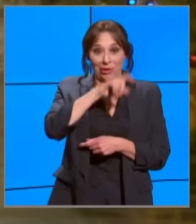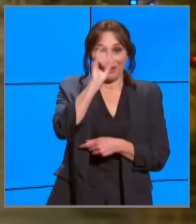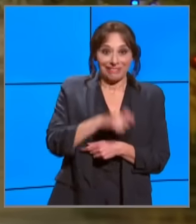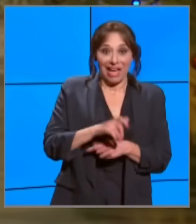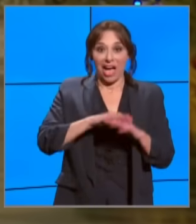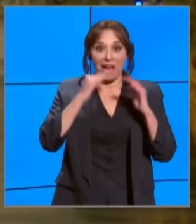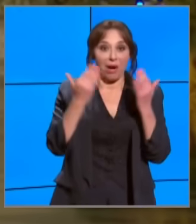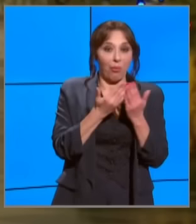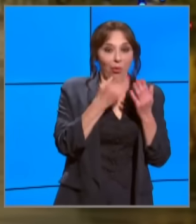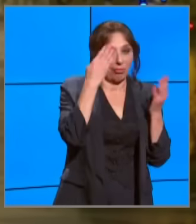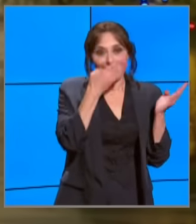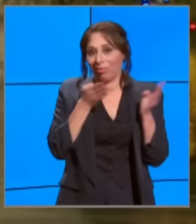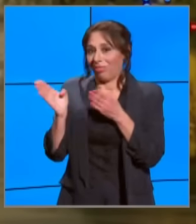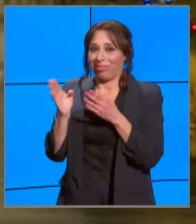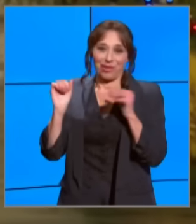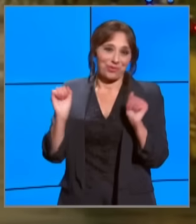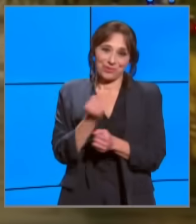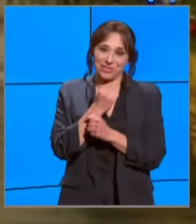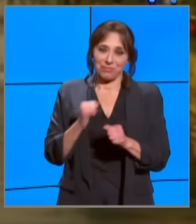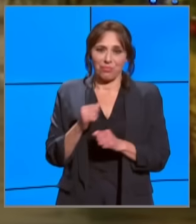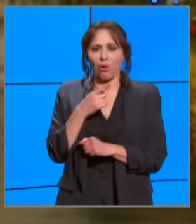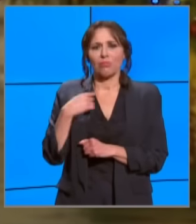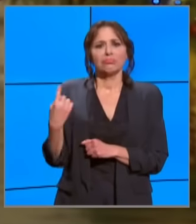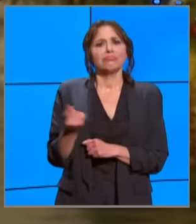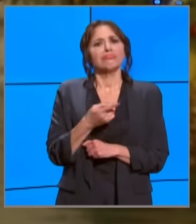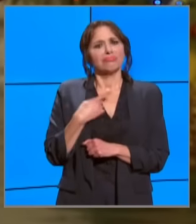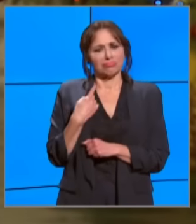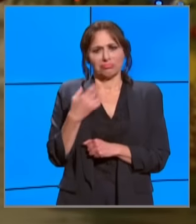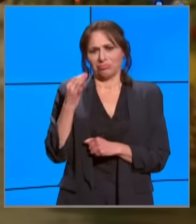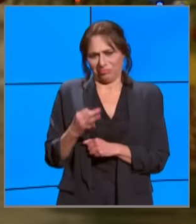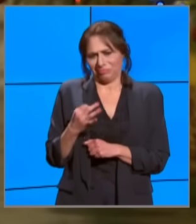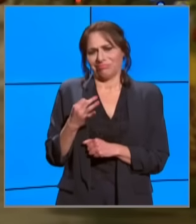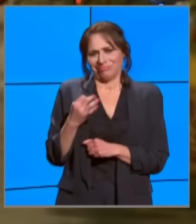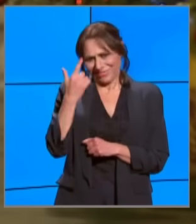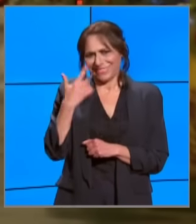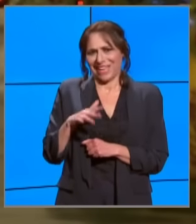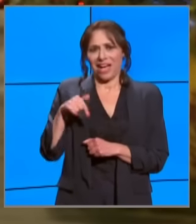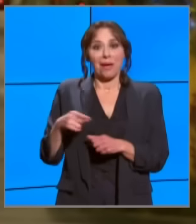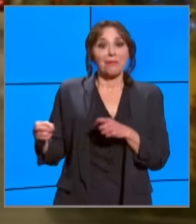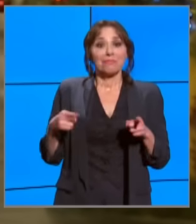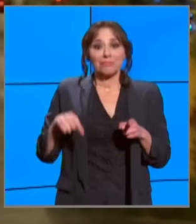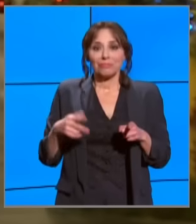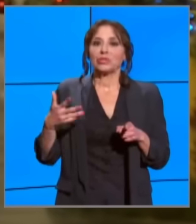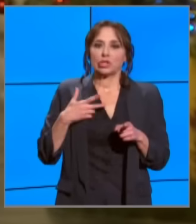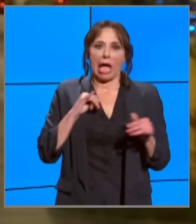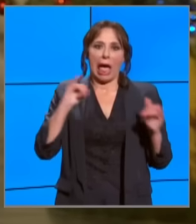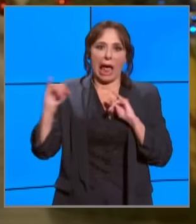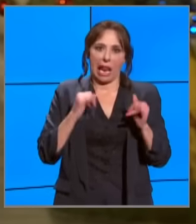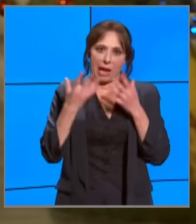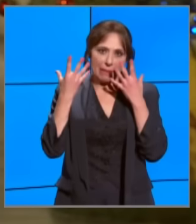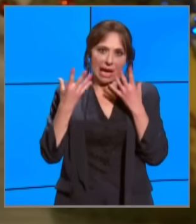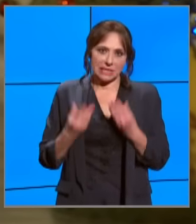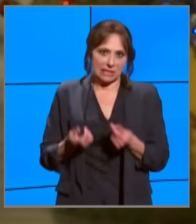nel mondo sappiamo di trovarci in una stagione che presenta tanti motivi di allarme